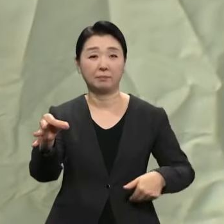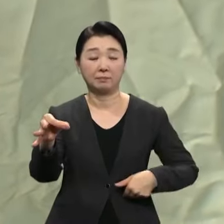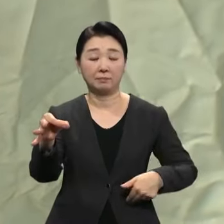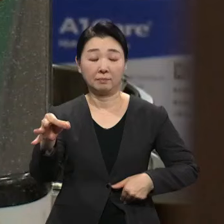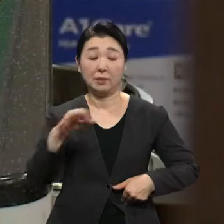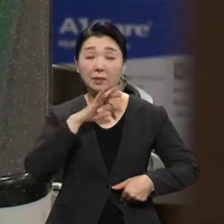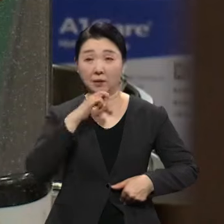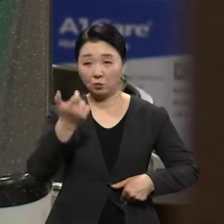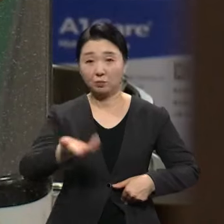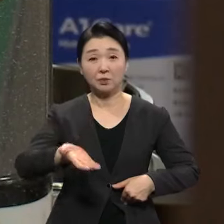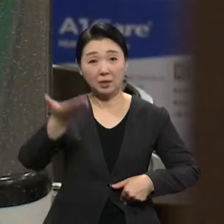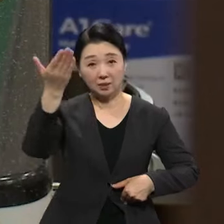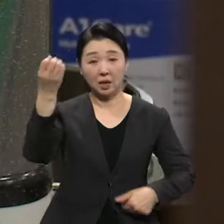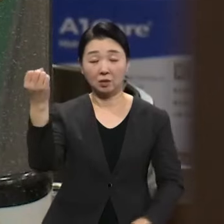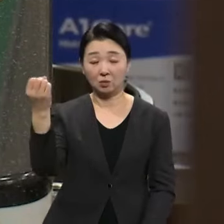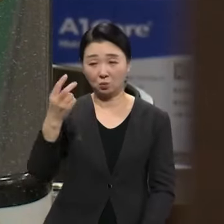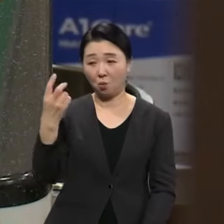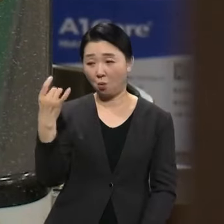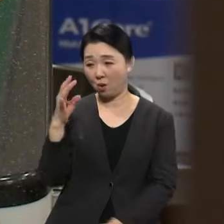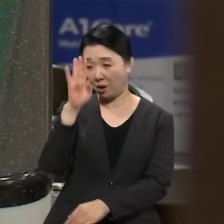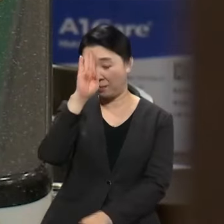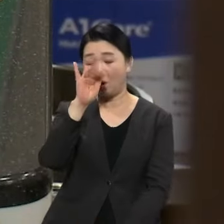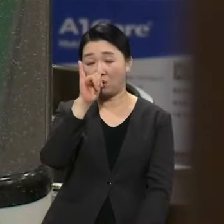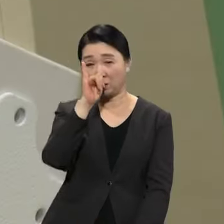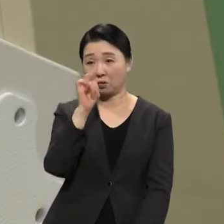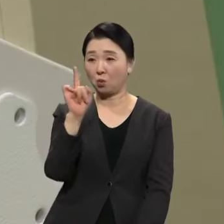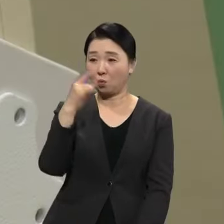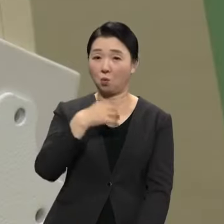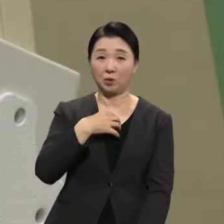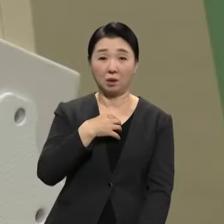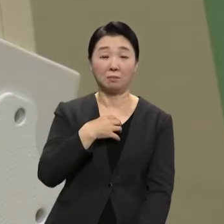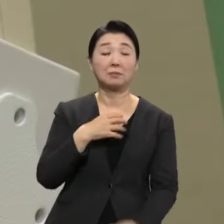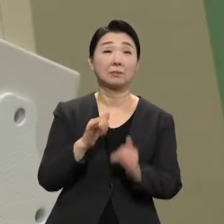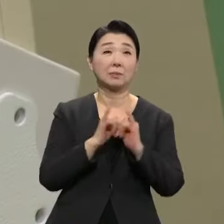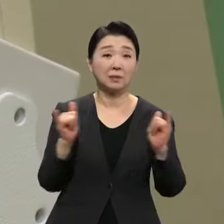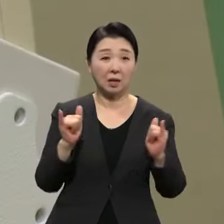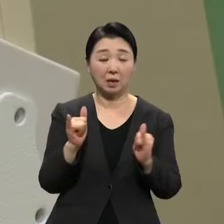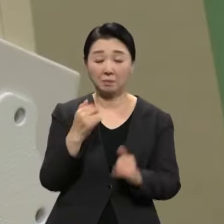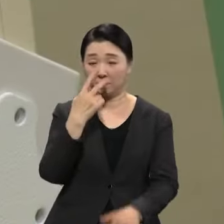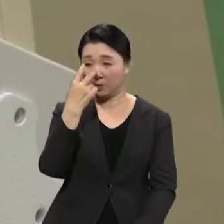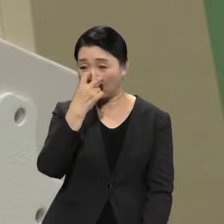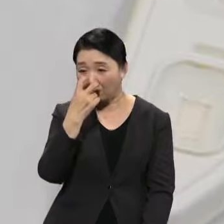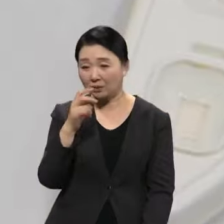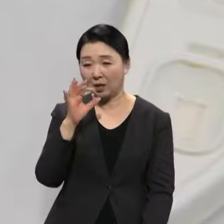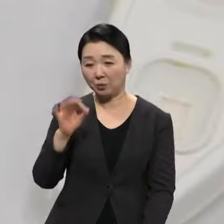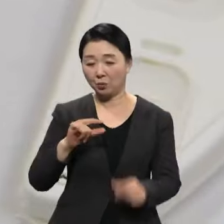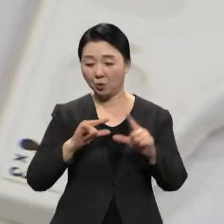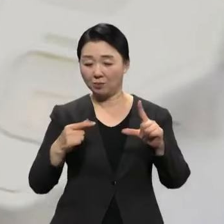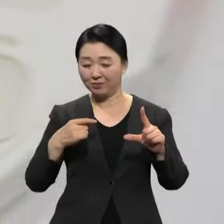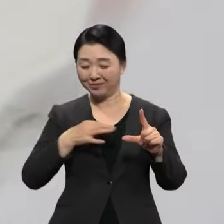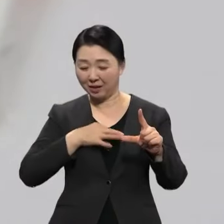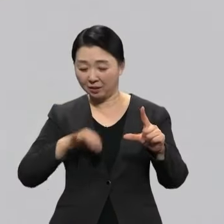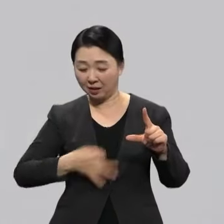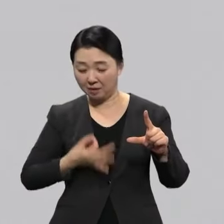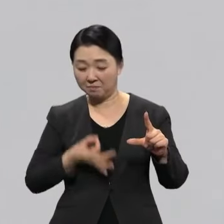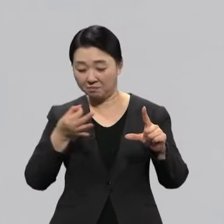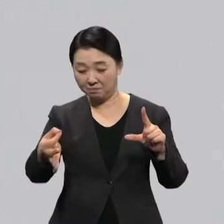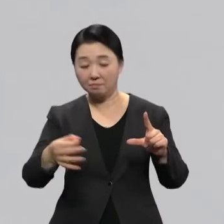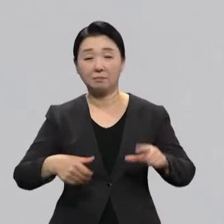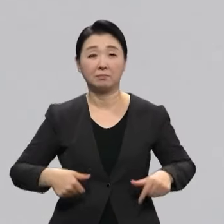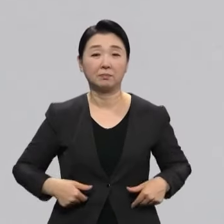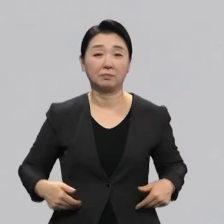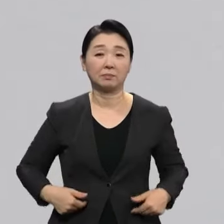60세 이상 또는 기저질 환자 등 고위험군 진단 검사 비용의 일부를 각자 부담해야 합니다